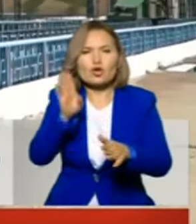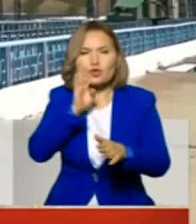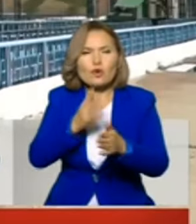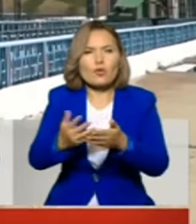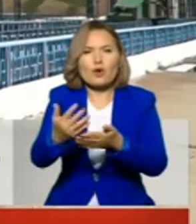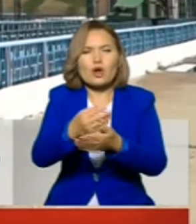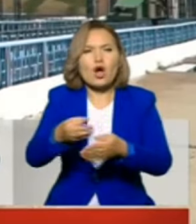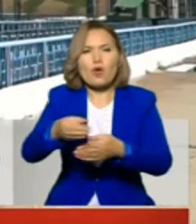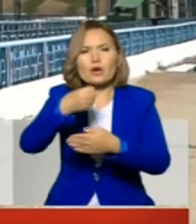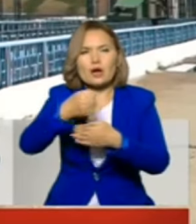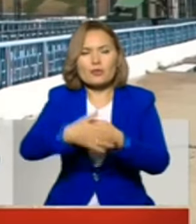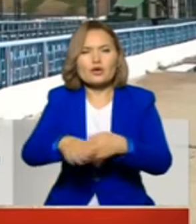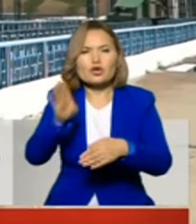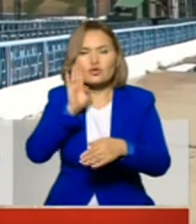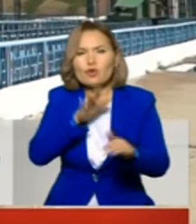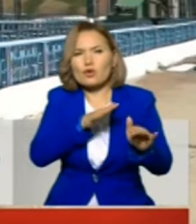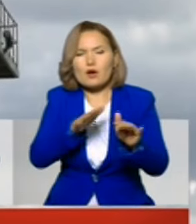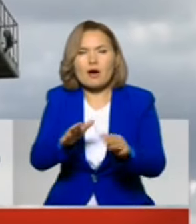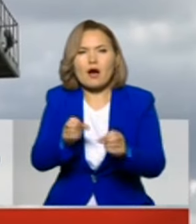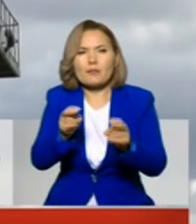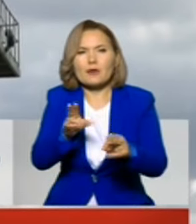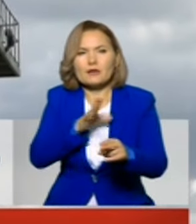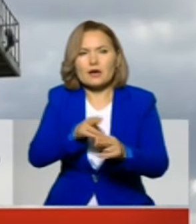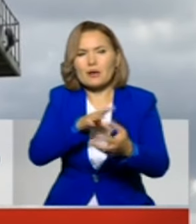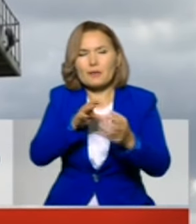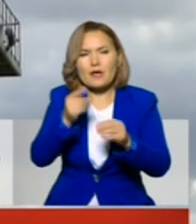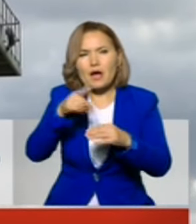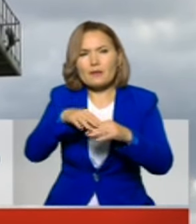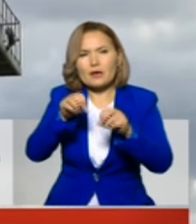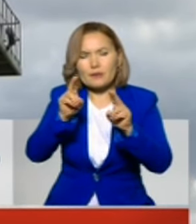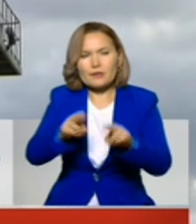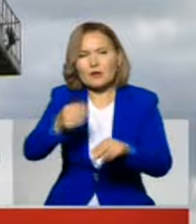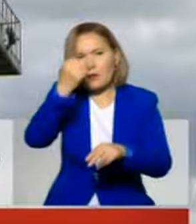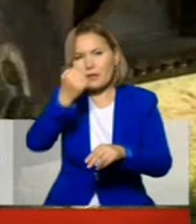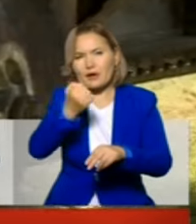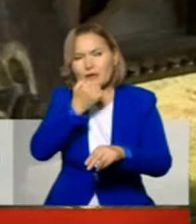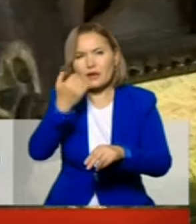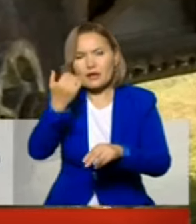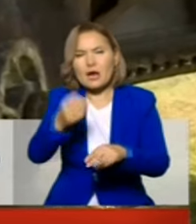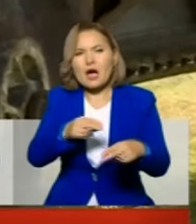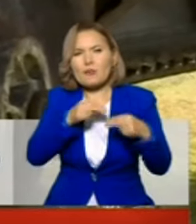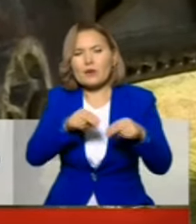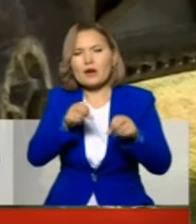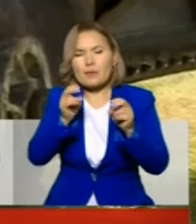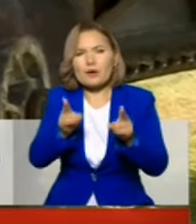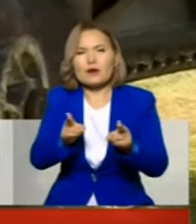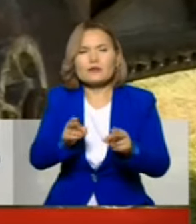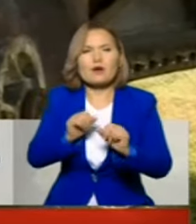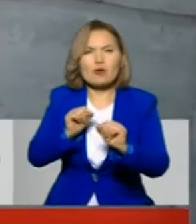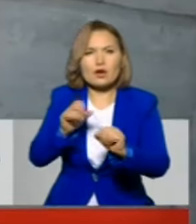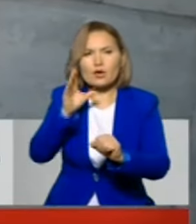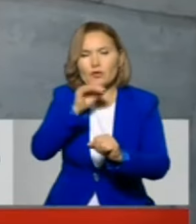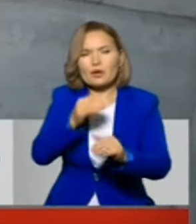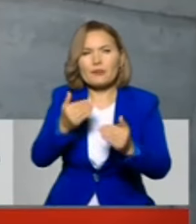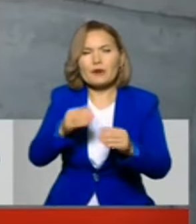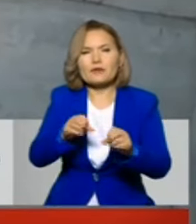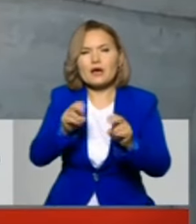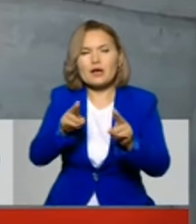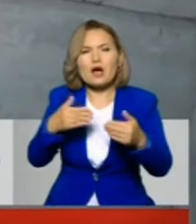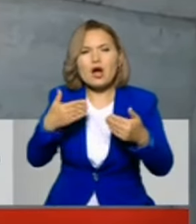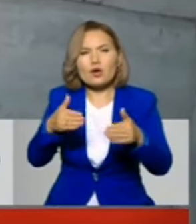облыс орталығының көп бөлігін шайып кете жаздады. Дегенмен білікті мамандардың жанкешті еңбегінің арқасында қауіп сейілді. Енді